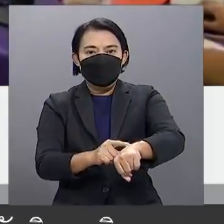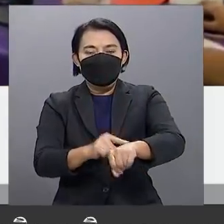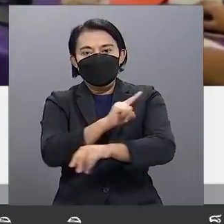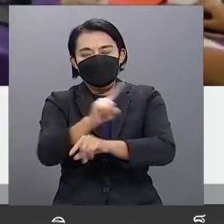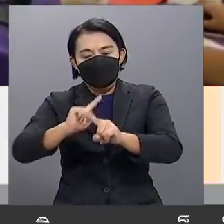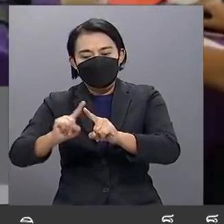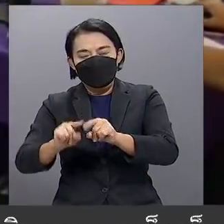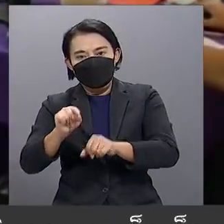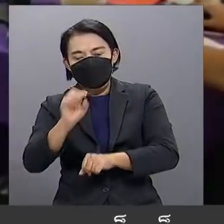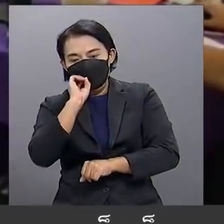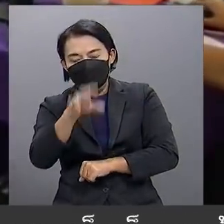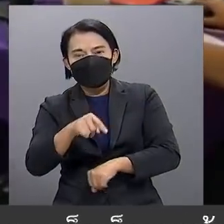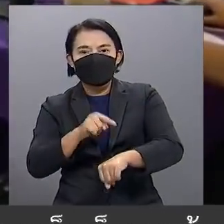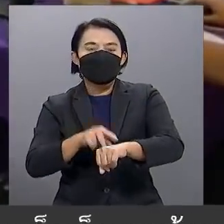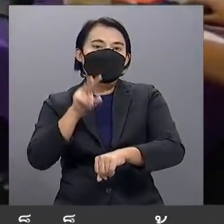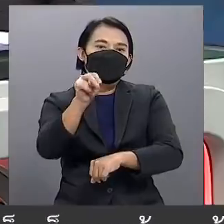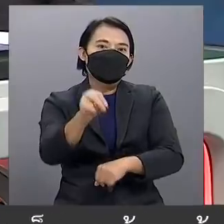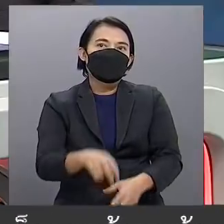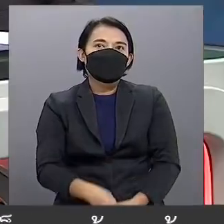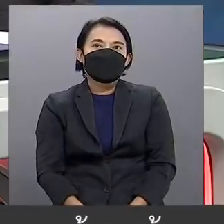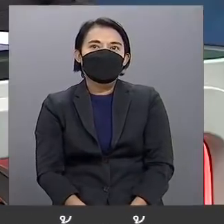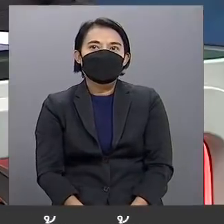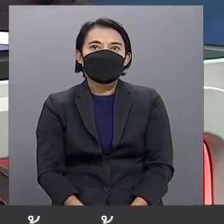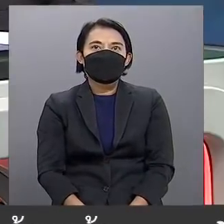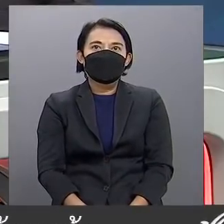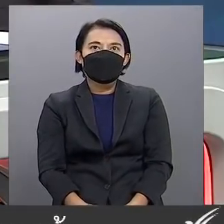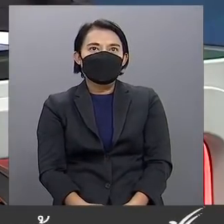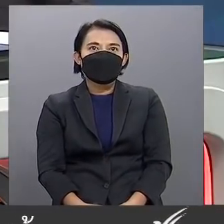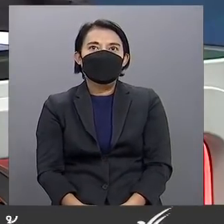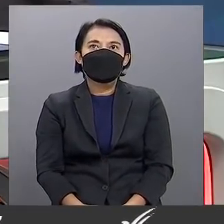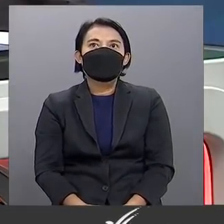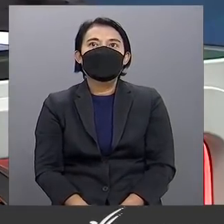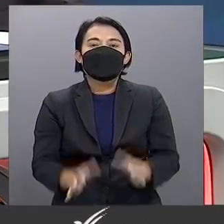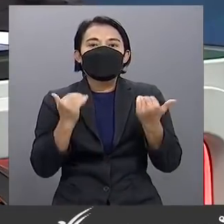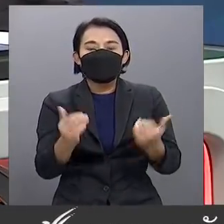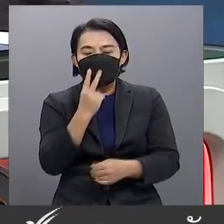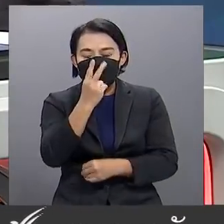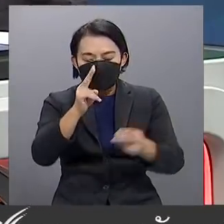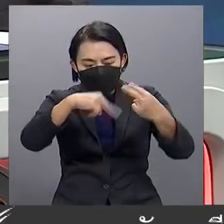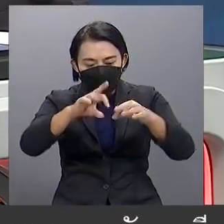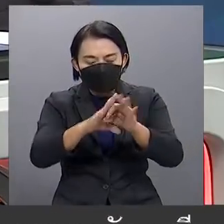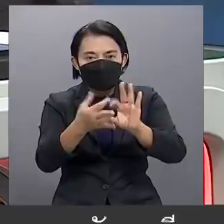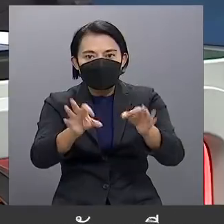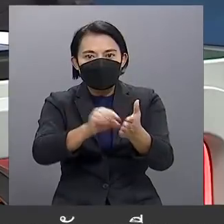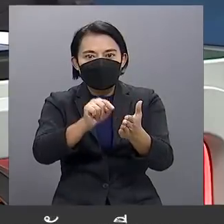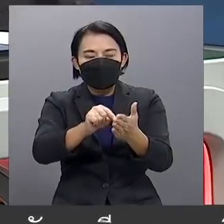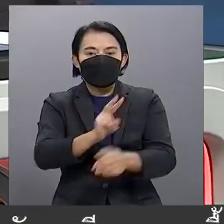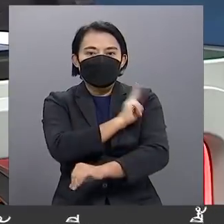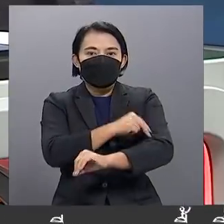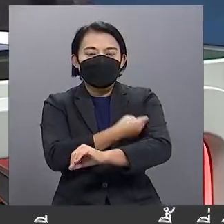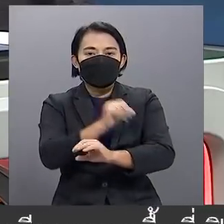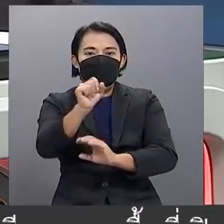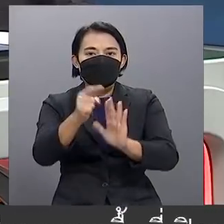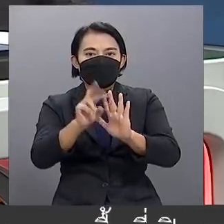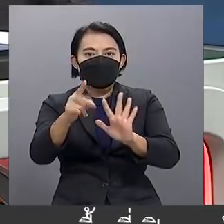ไว้กับประชาชนค่ะซึใช่วนี้ไปตรวจสบข้อมูเพ่มเติมจากในแ่สุราวิเศษสักรรองปลัดกระ